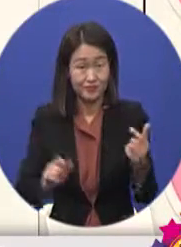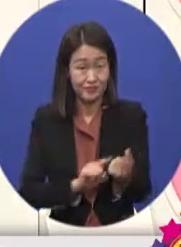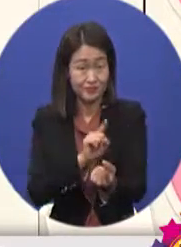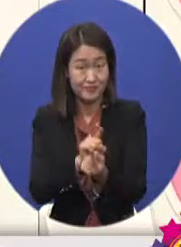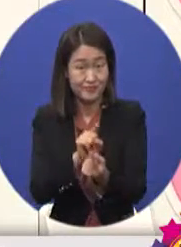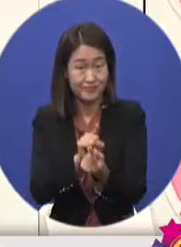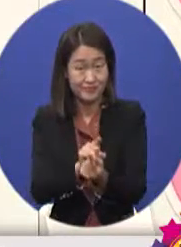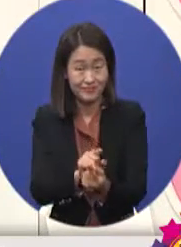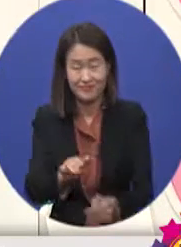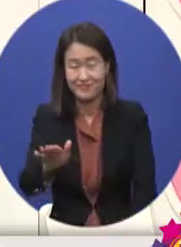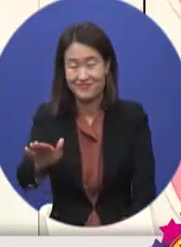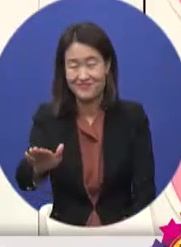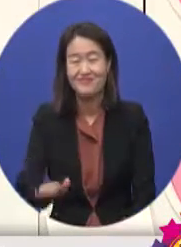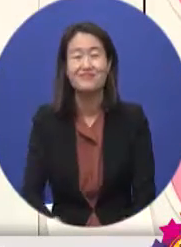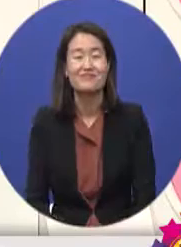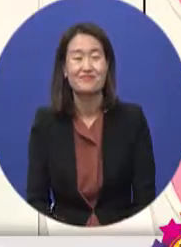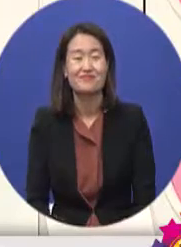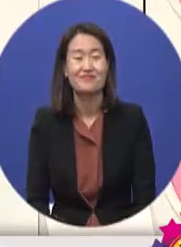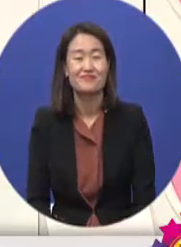맞아볼까요? 안녕하세요.